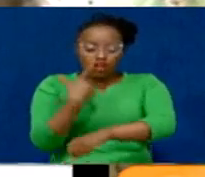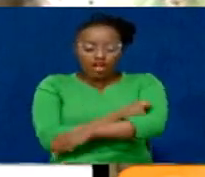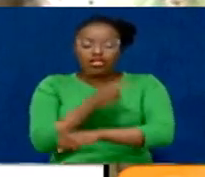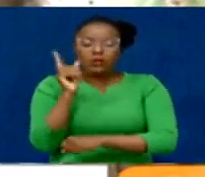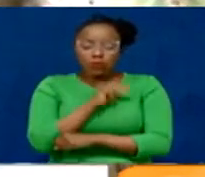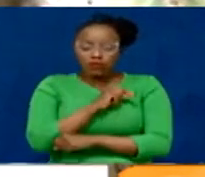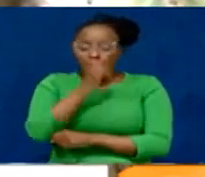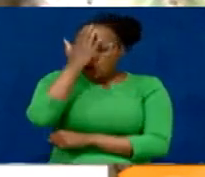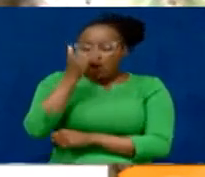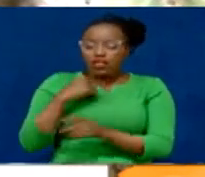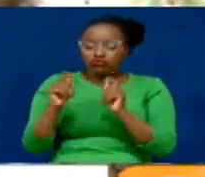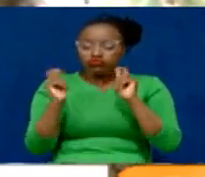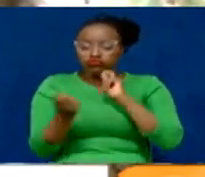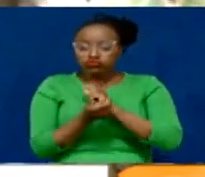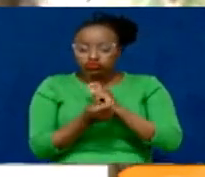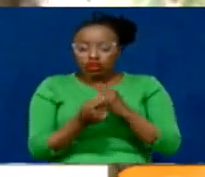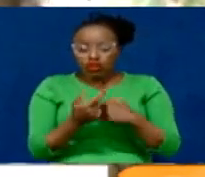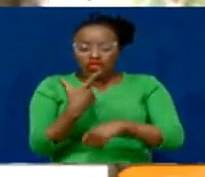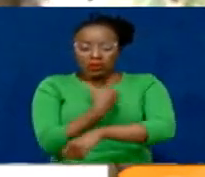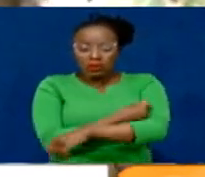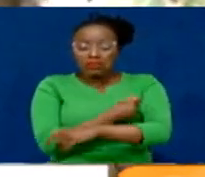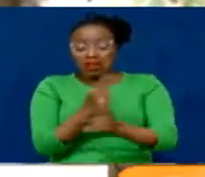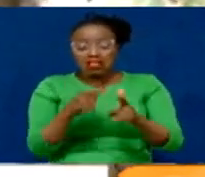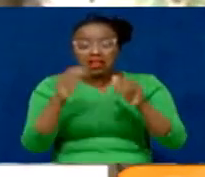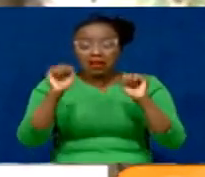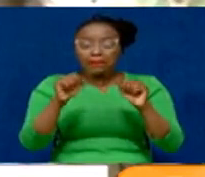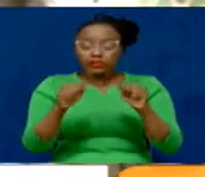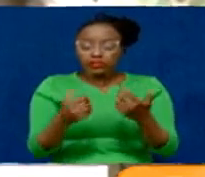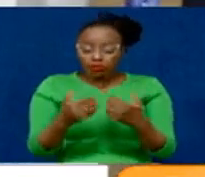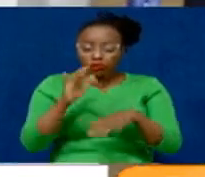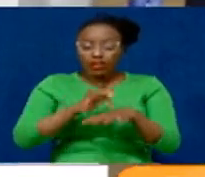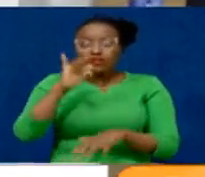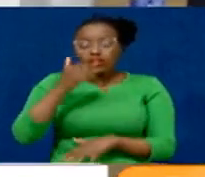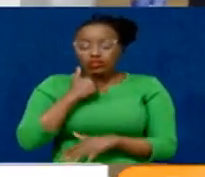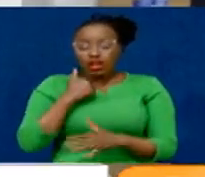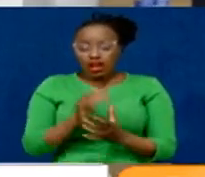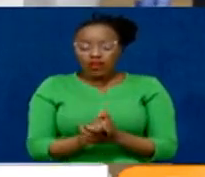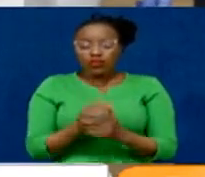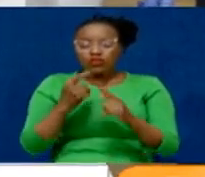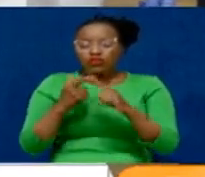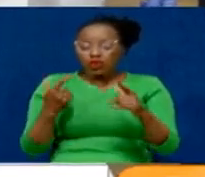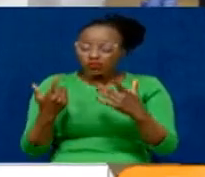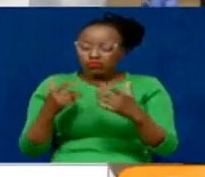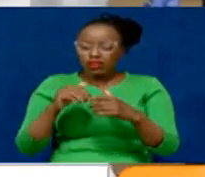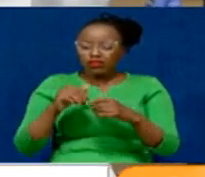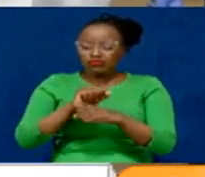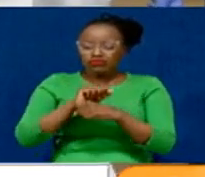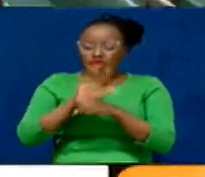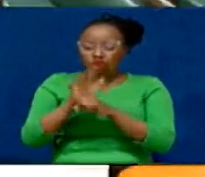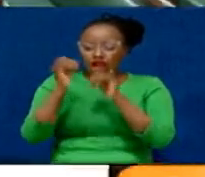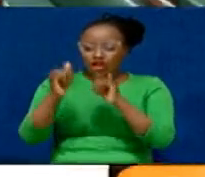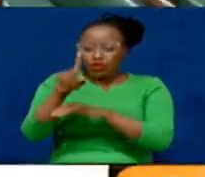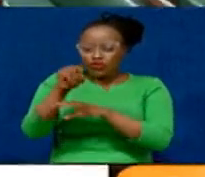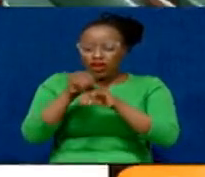vaccinated, because of the change in its nature, then you could still be able to get the infection. Kutokana na hofu wa kuenea kwa virusi hivyo